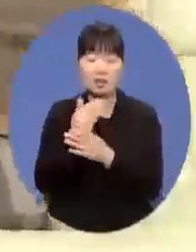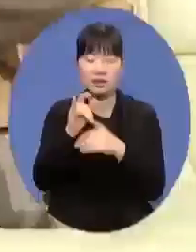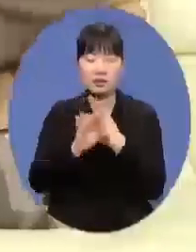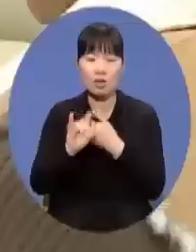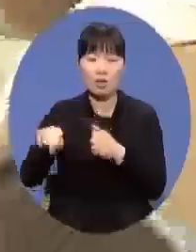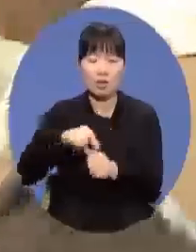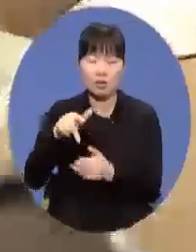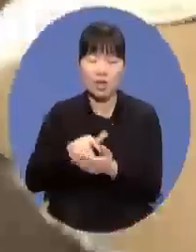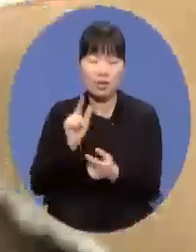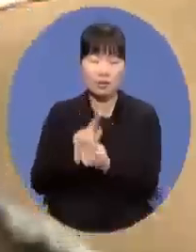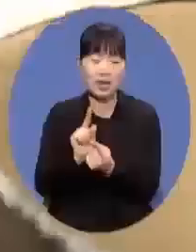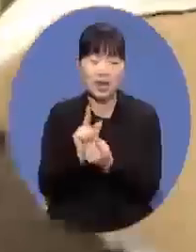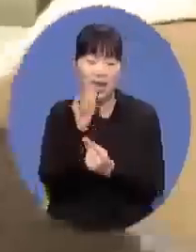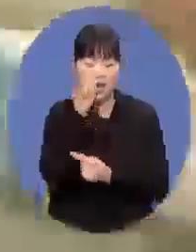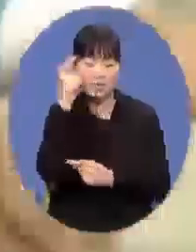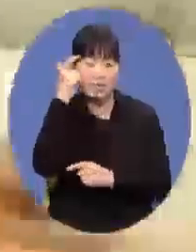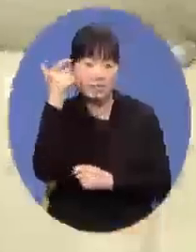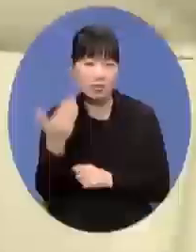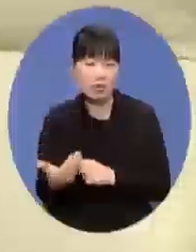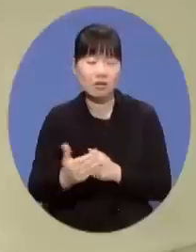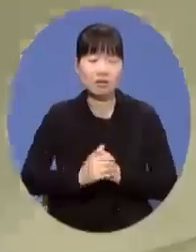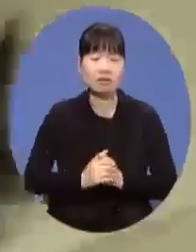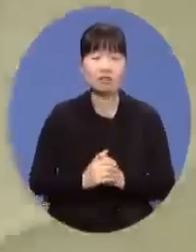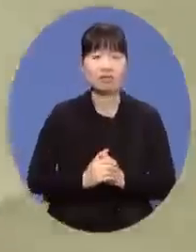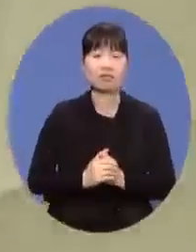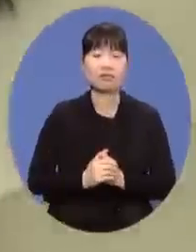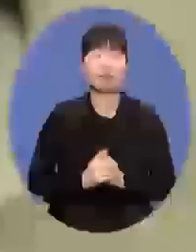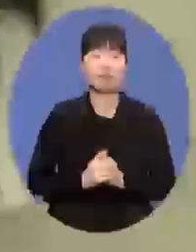어떤 상황이 벌어질까요?